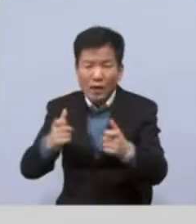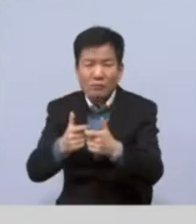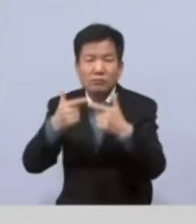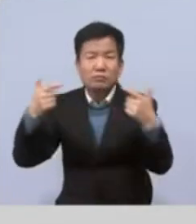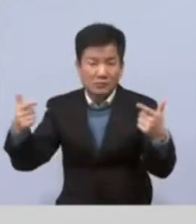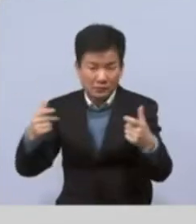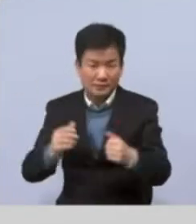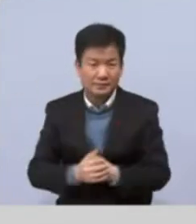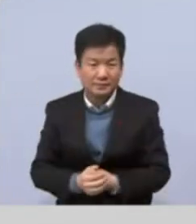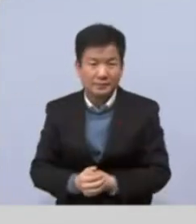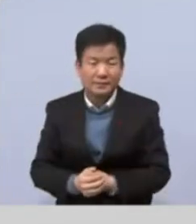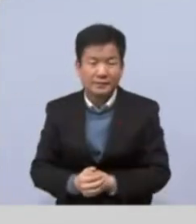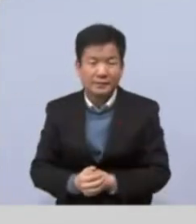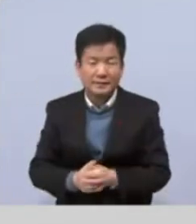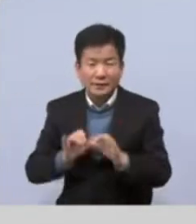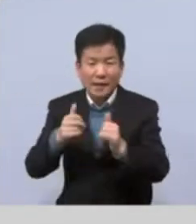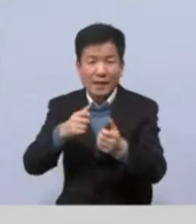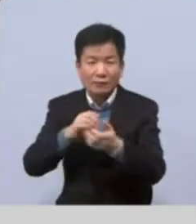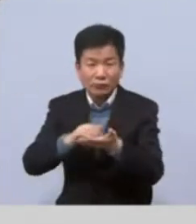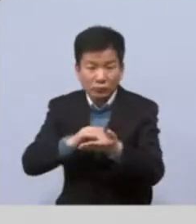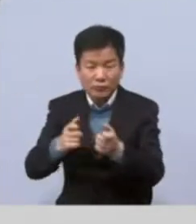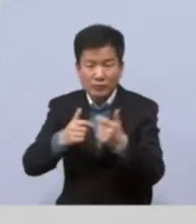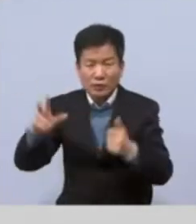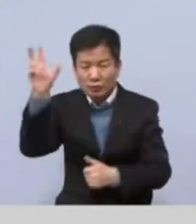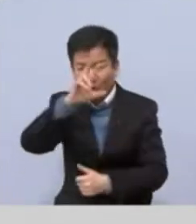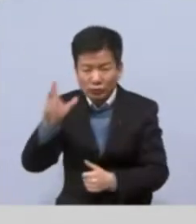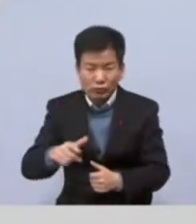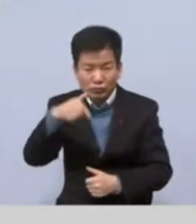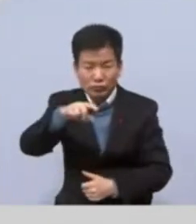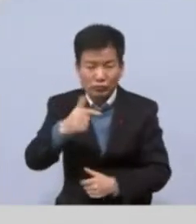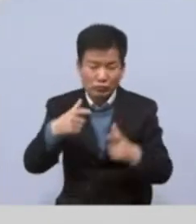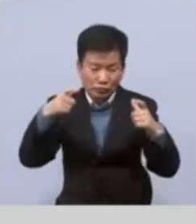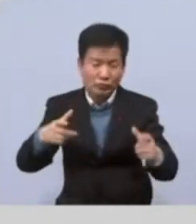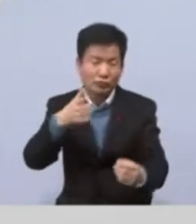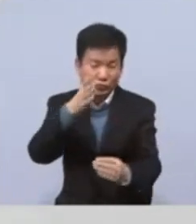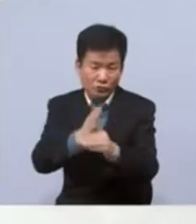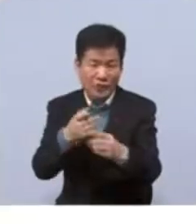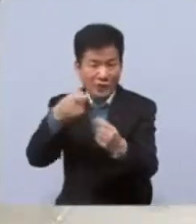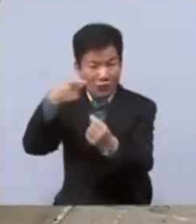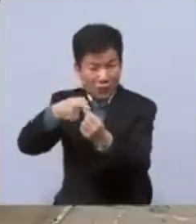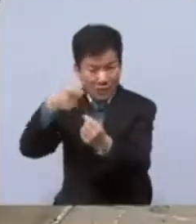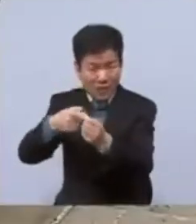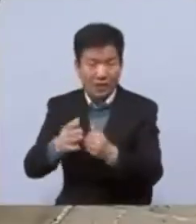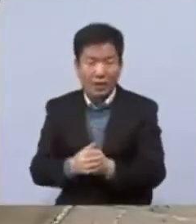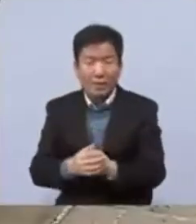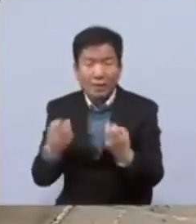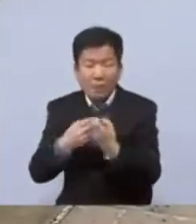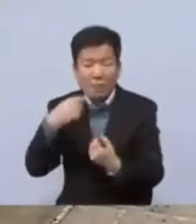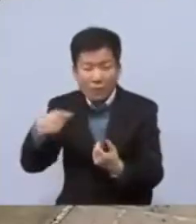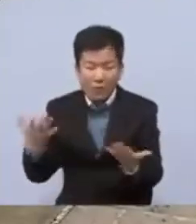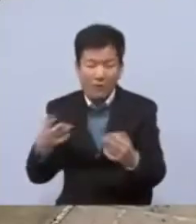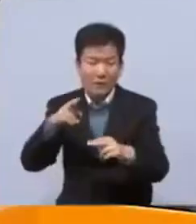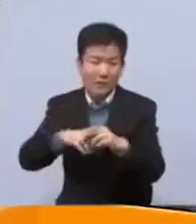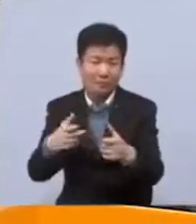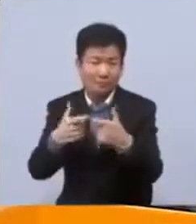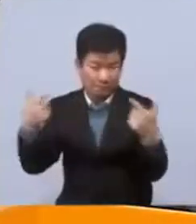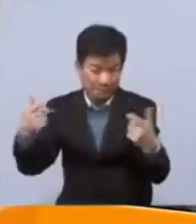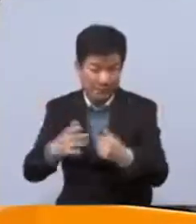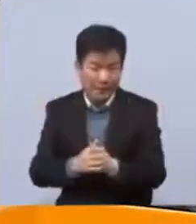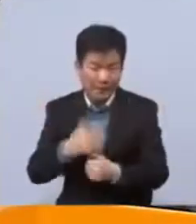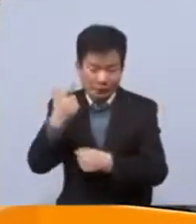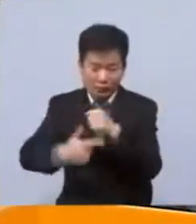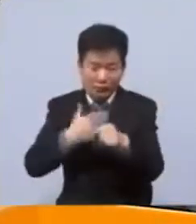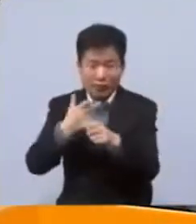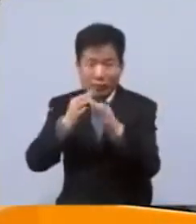있습니다 인구 증가율은 전국 군 단위 지역 중 1위 입니다 비결은 일자리 창출 최근